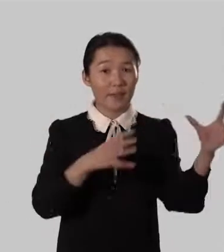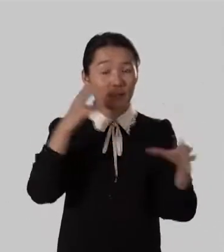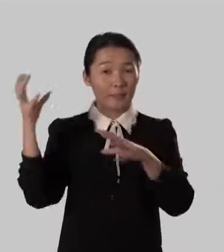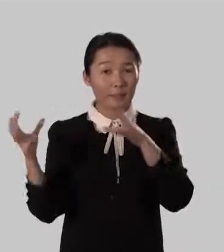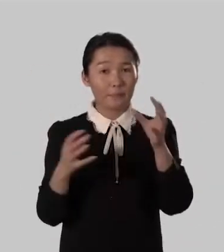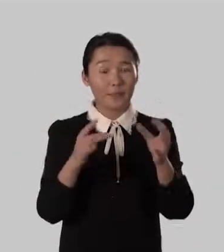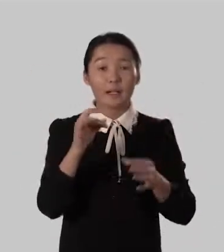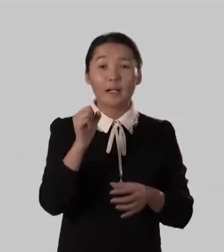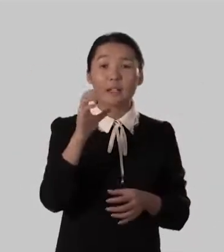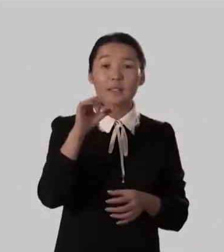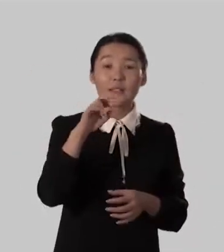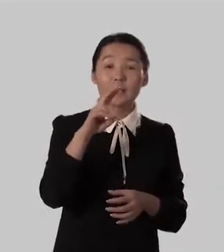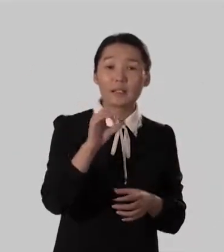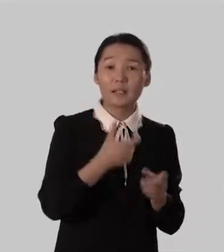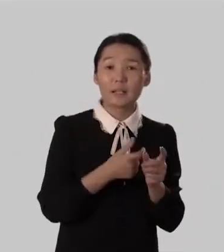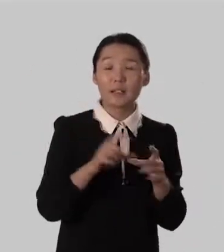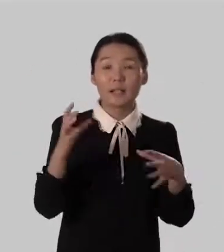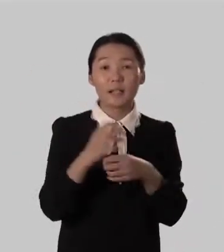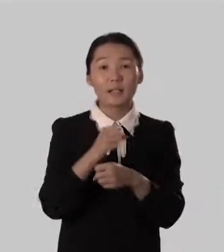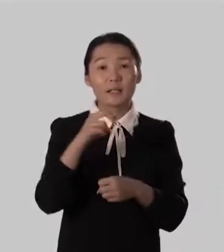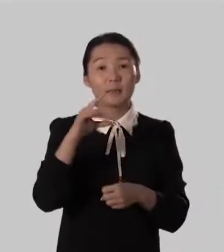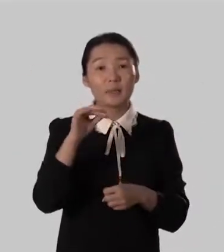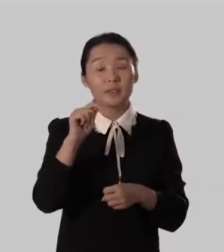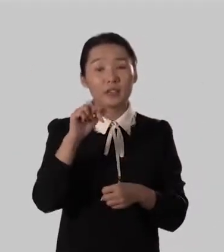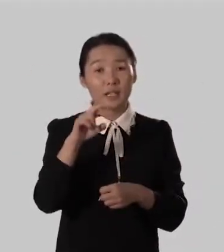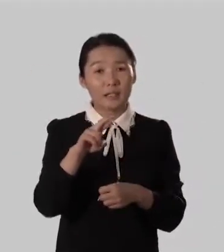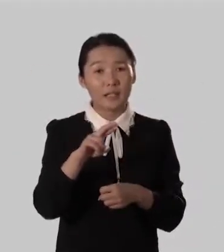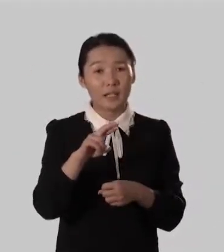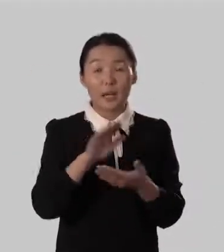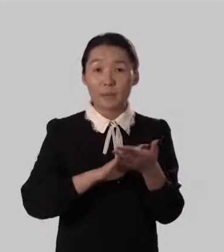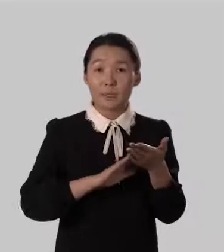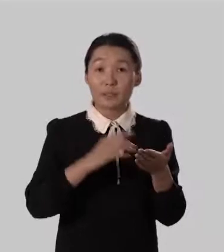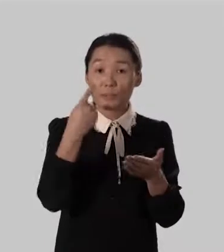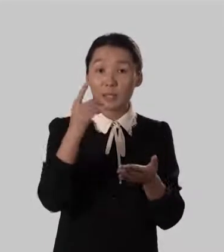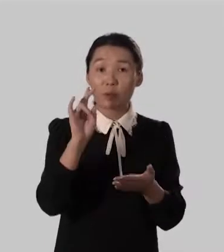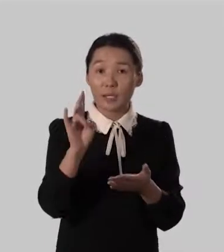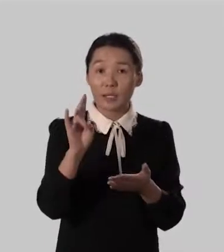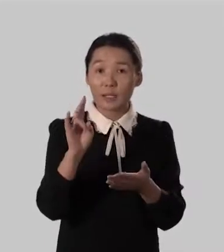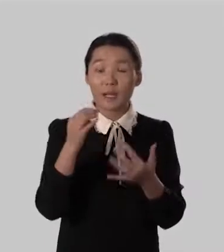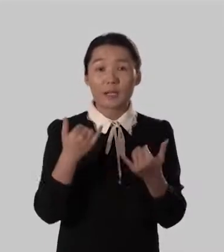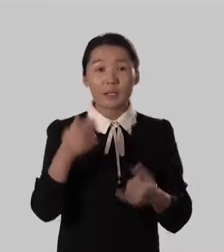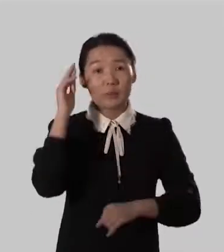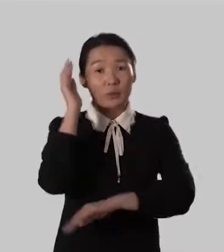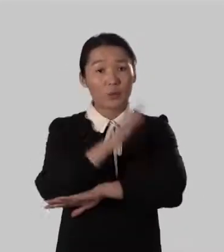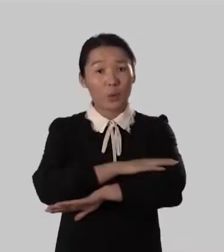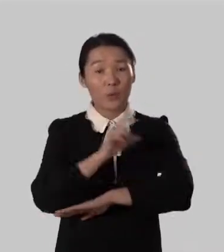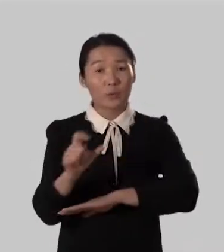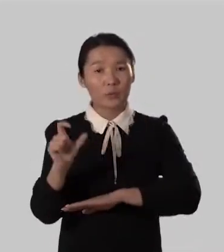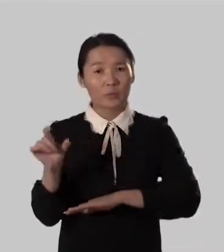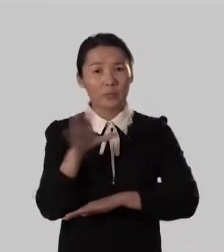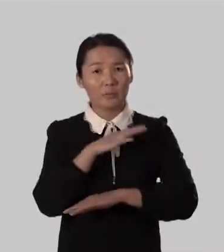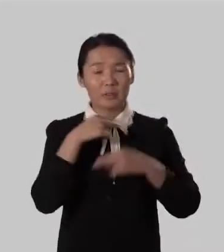рассеяны это краткое причастие поэтому пишем с1н сегодня на уроке